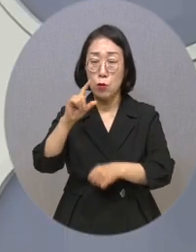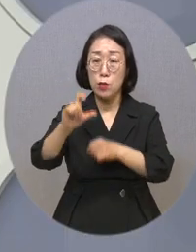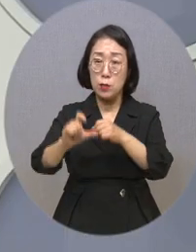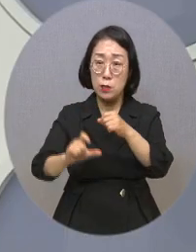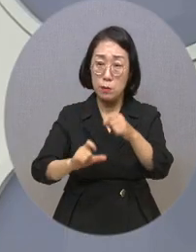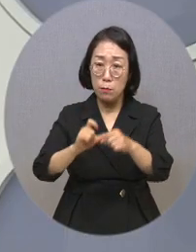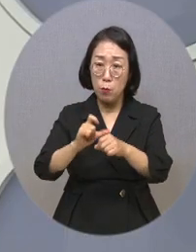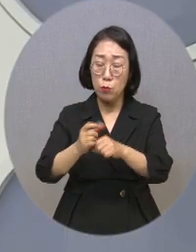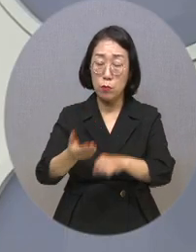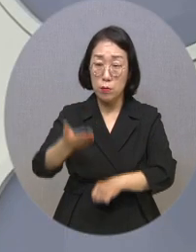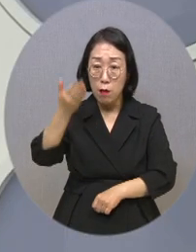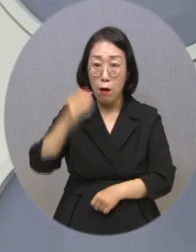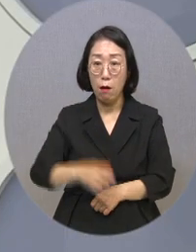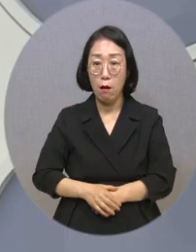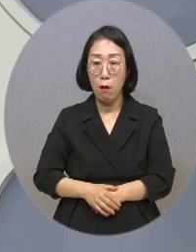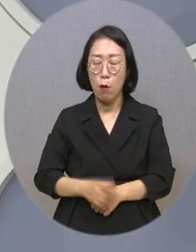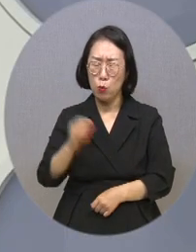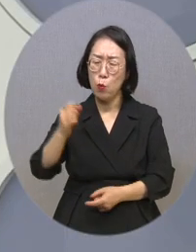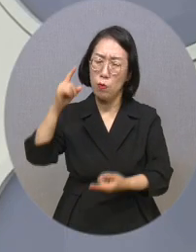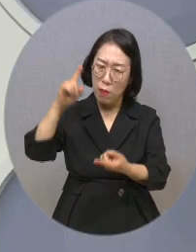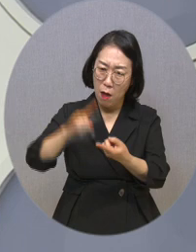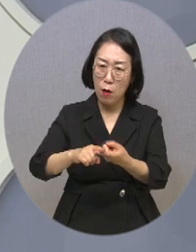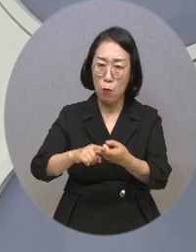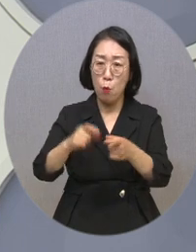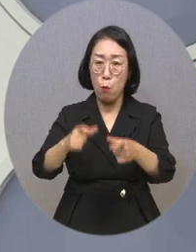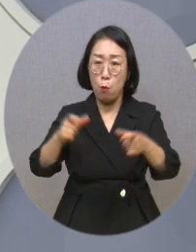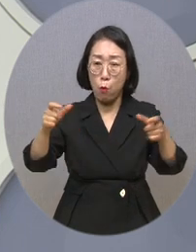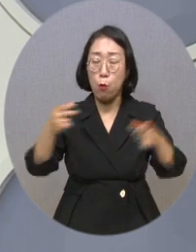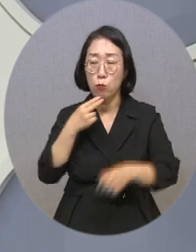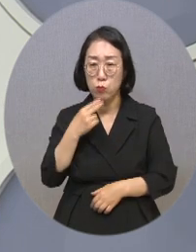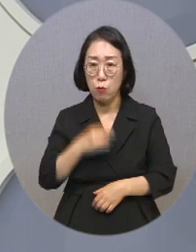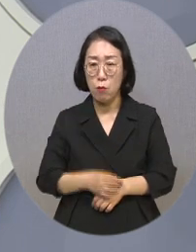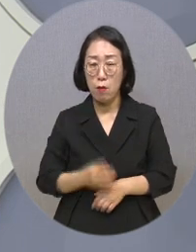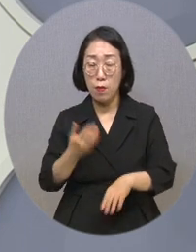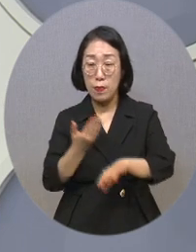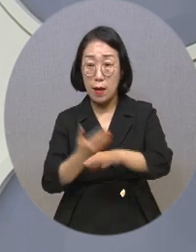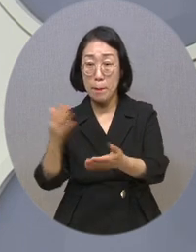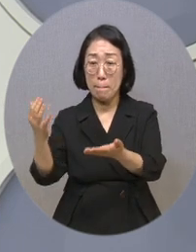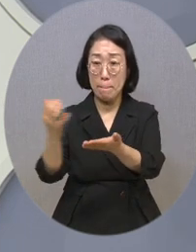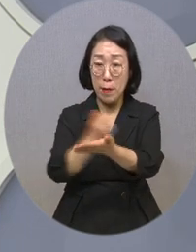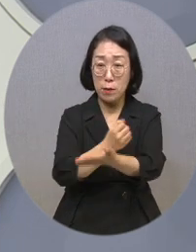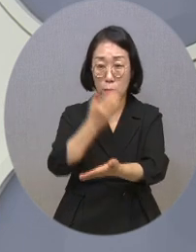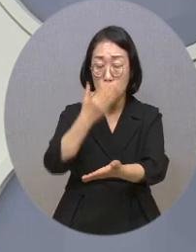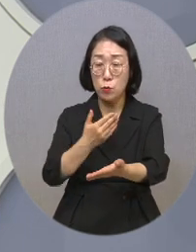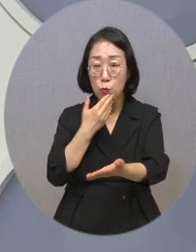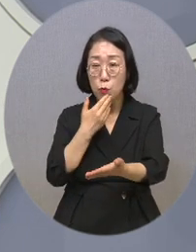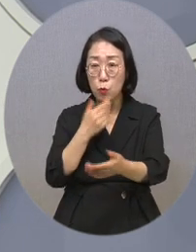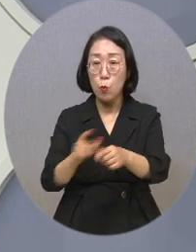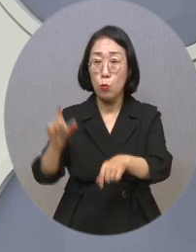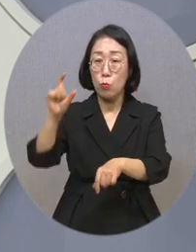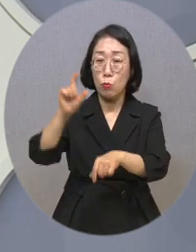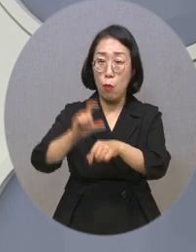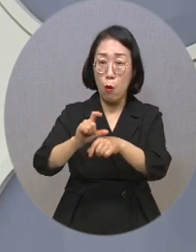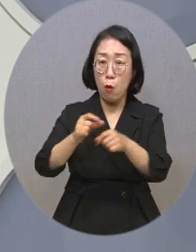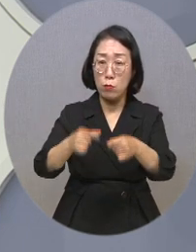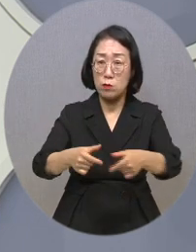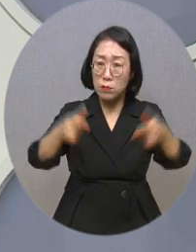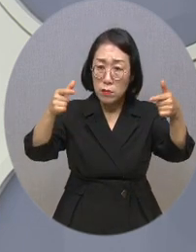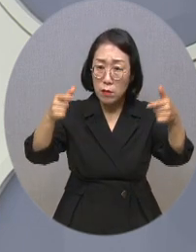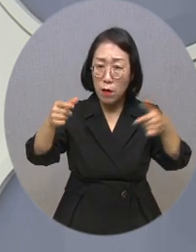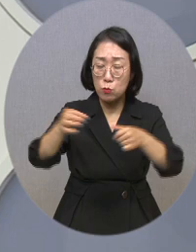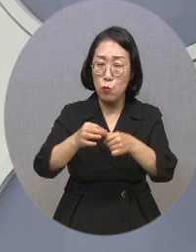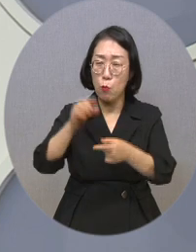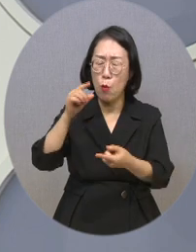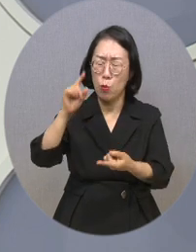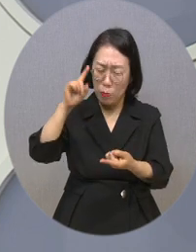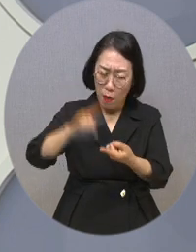지나는 사이에. 그러면 기존에 있던 사람들 거를 뺄 수는 없으니까 저희가 추가로 받을 거는 없는 거죠. 그래서